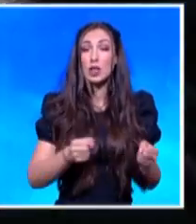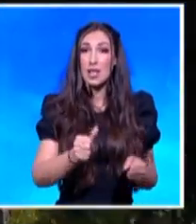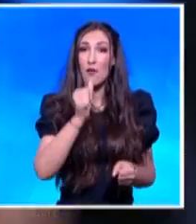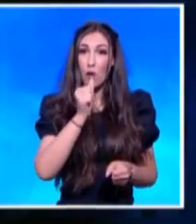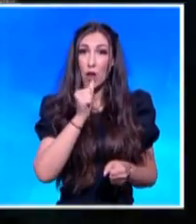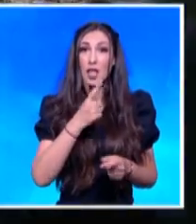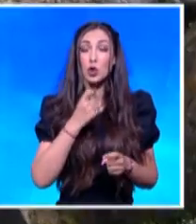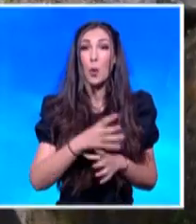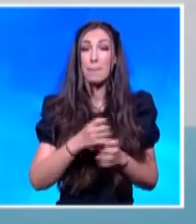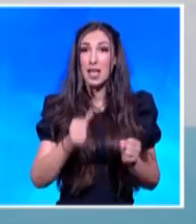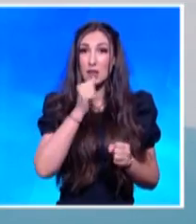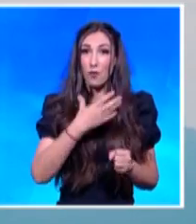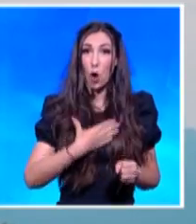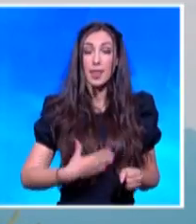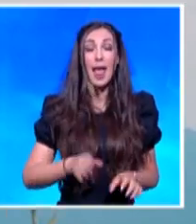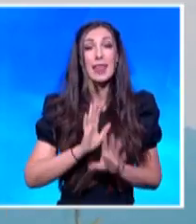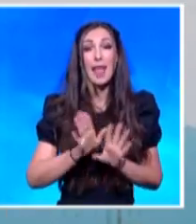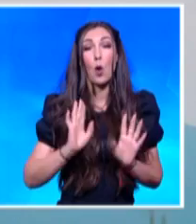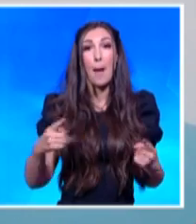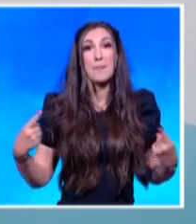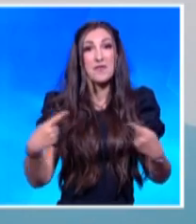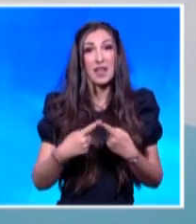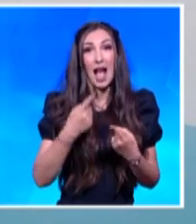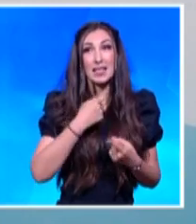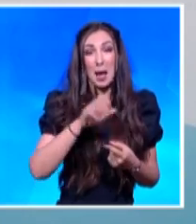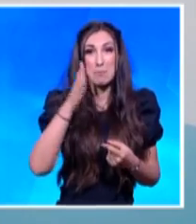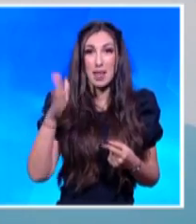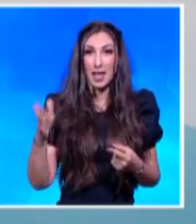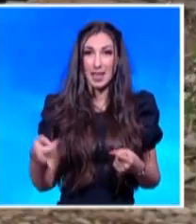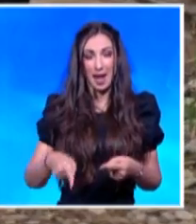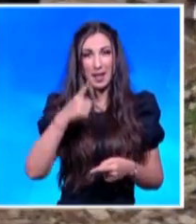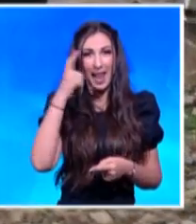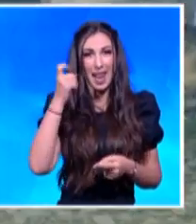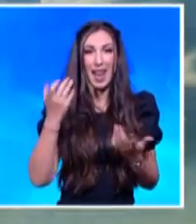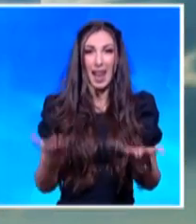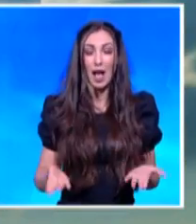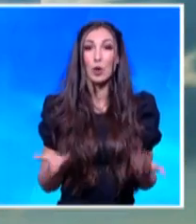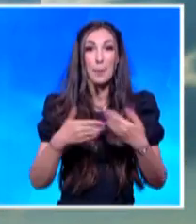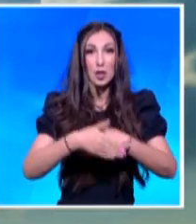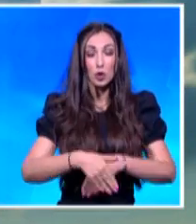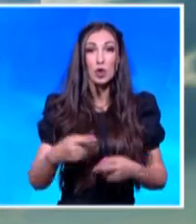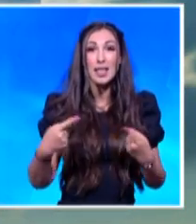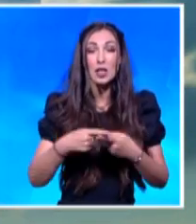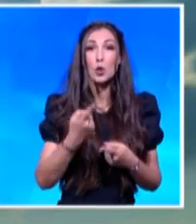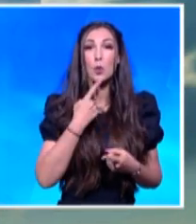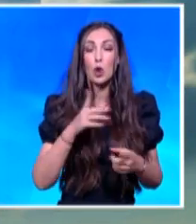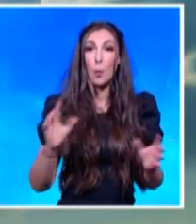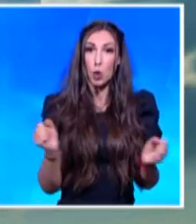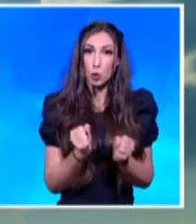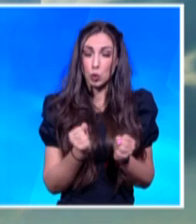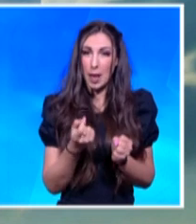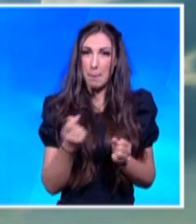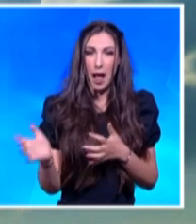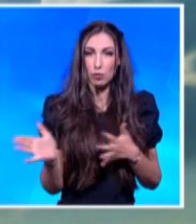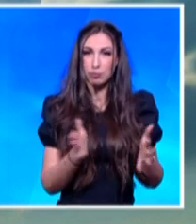защото дехидратацията е най-големият враг на планинарите през лятото. А през нощта срещу понеделник по-студен атмосферен